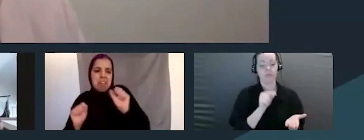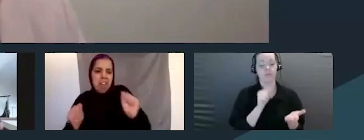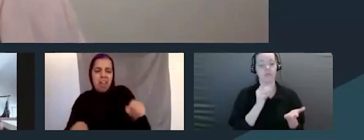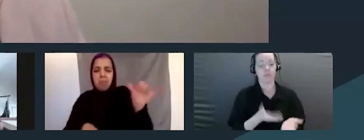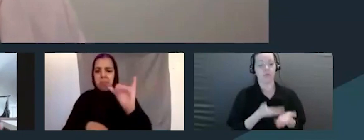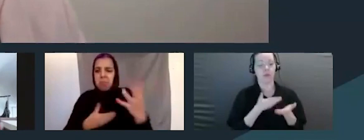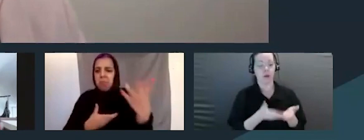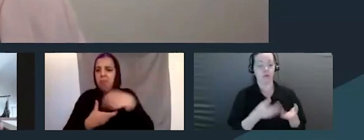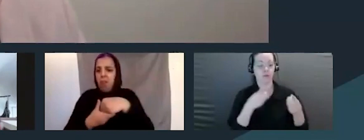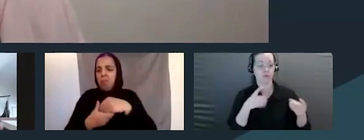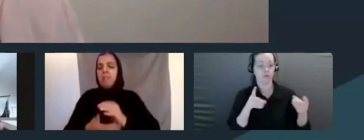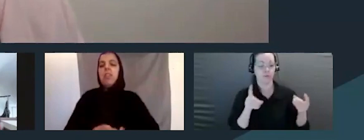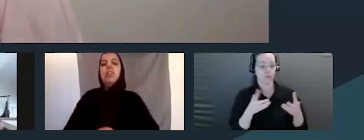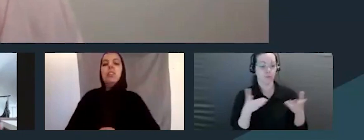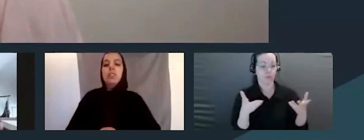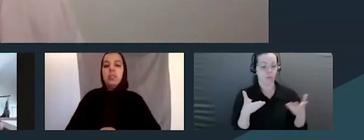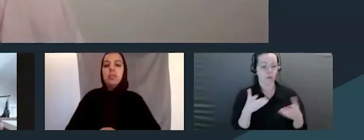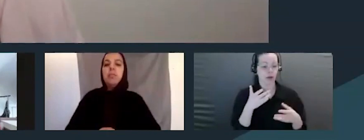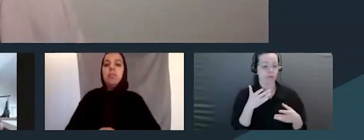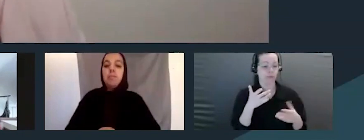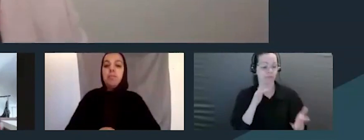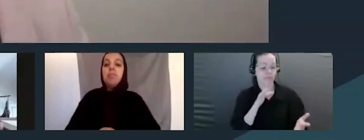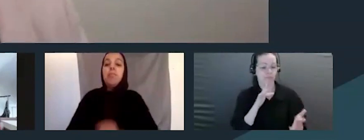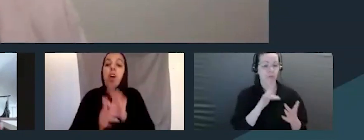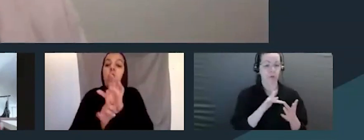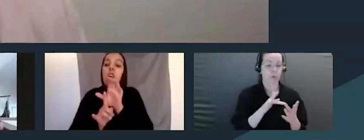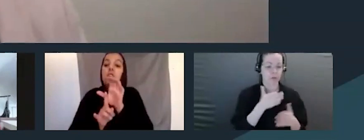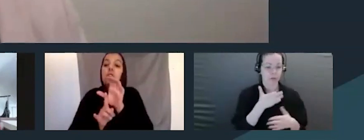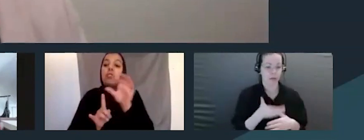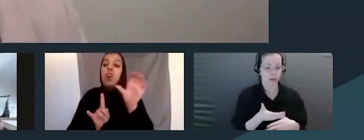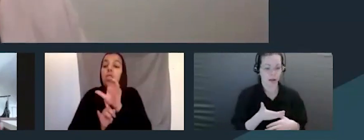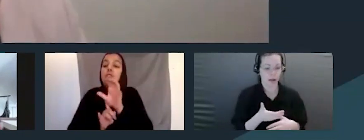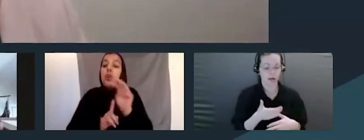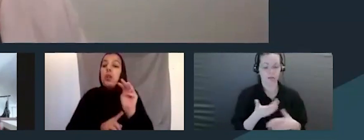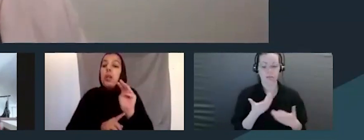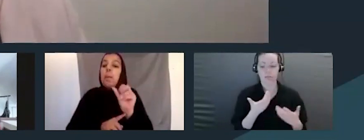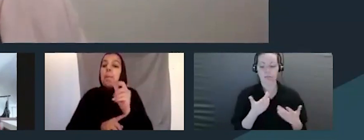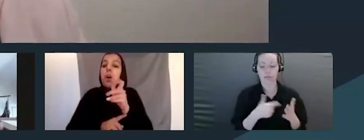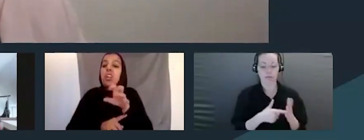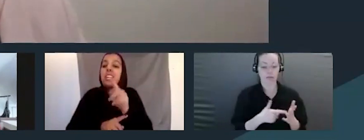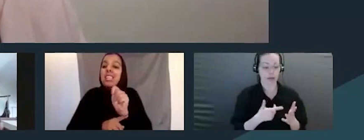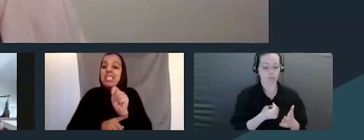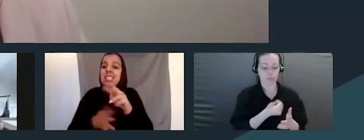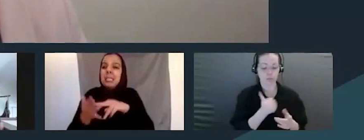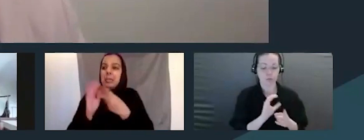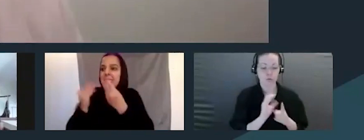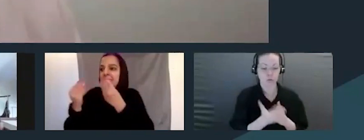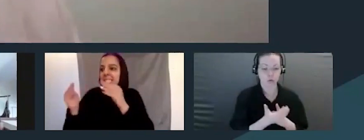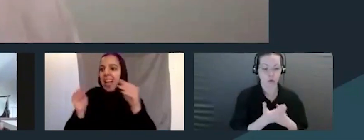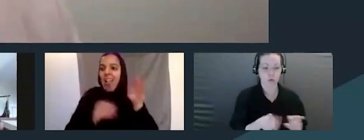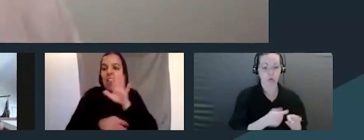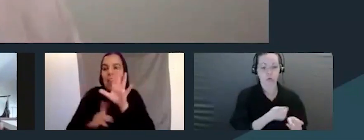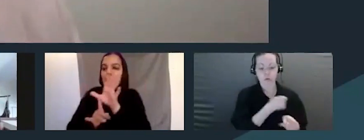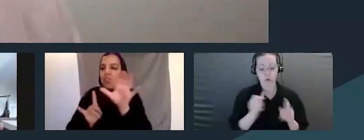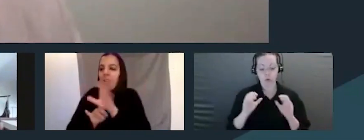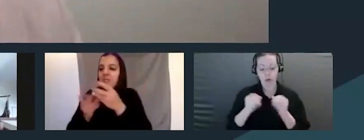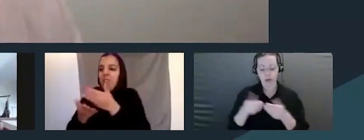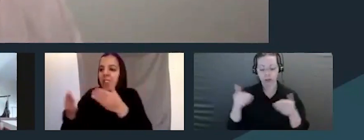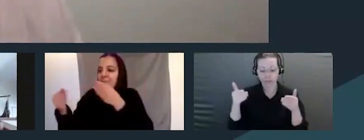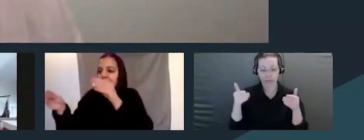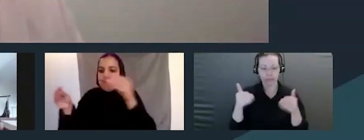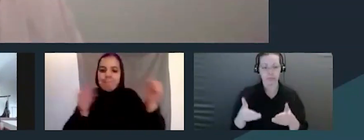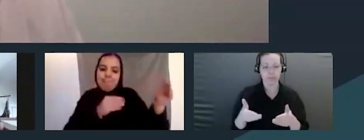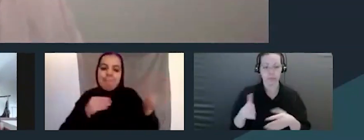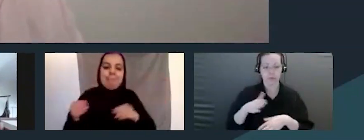de marchés culturels qui émergent dans la région pour justement répondre